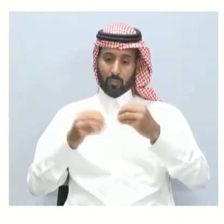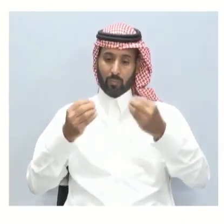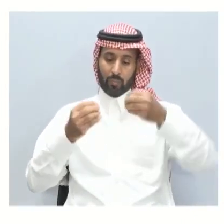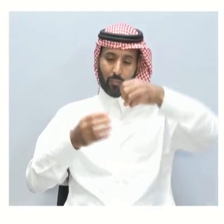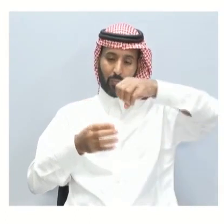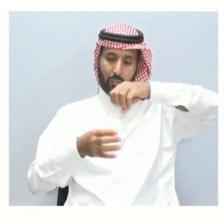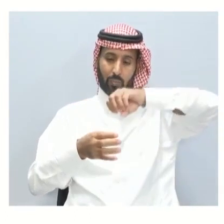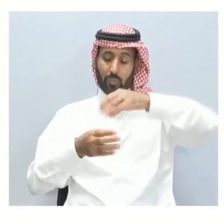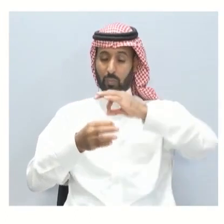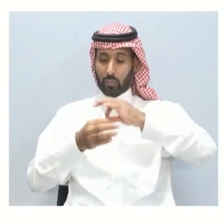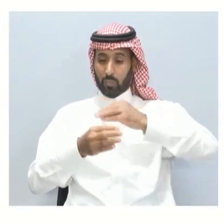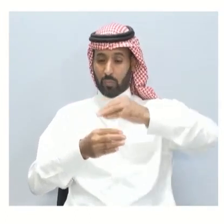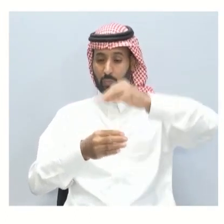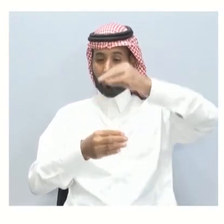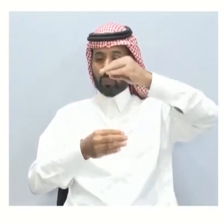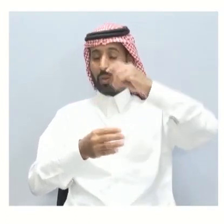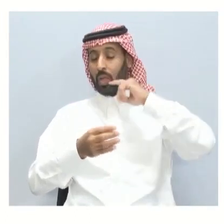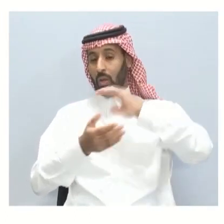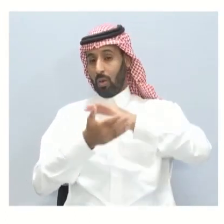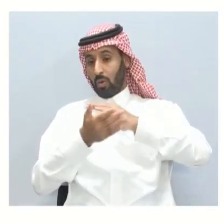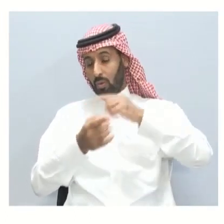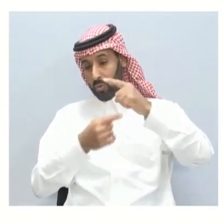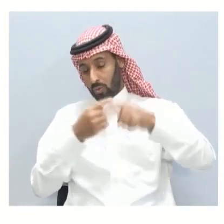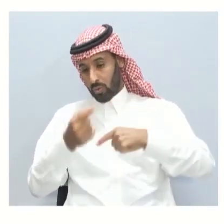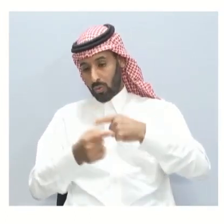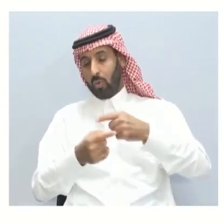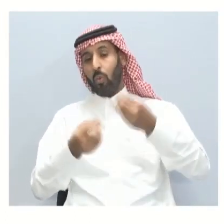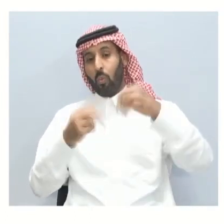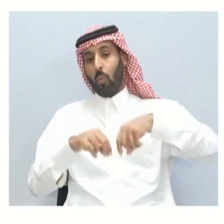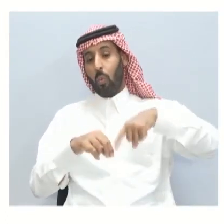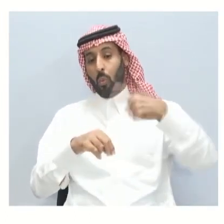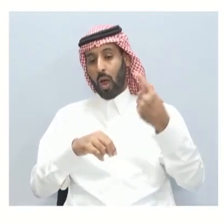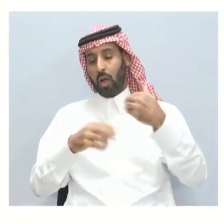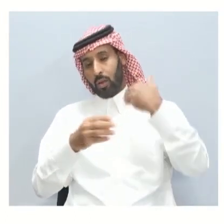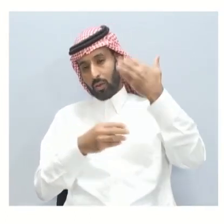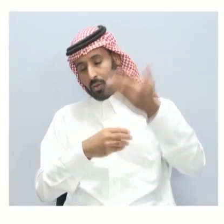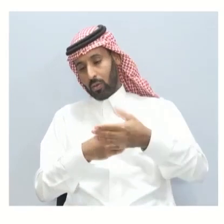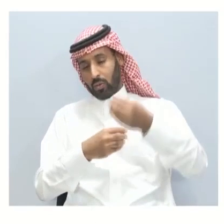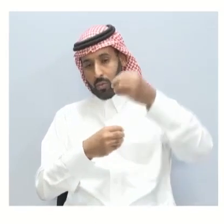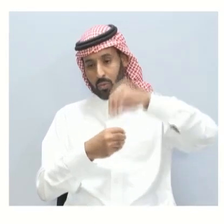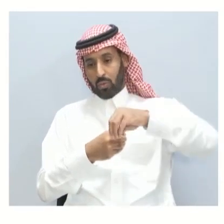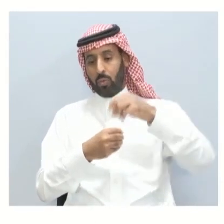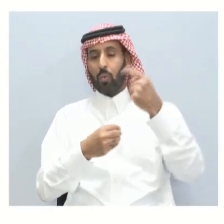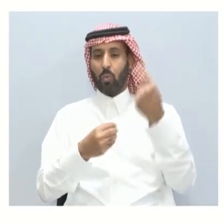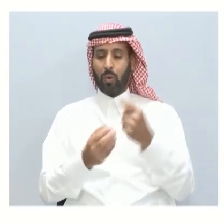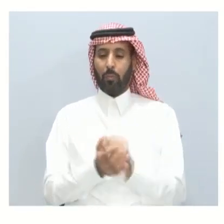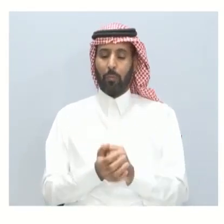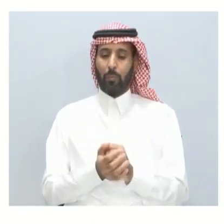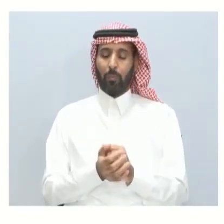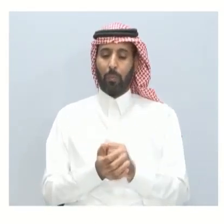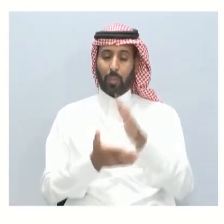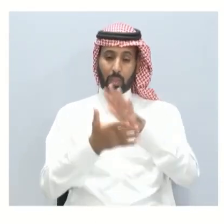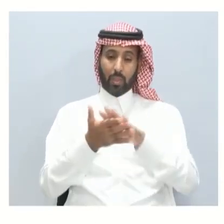مستويات مستوى خلال الدوره الواحده اذا سيزيد من عنصر الى عنصر اخر طبعا قلنا